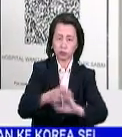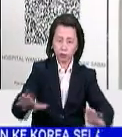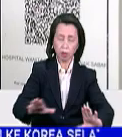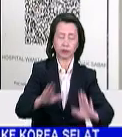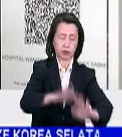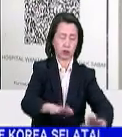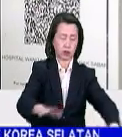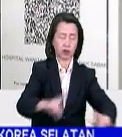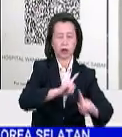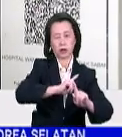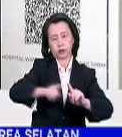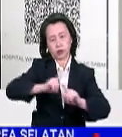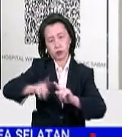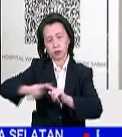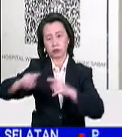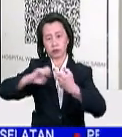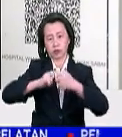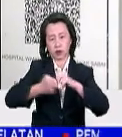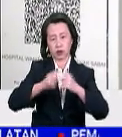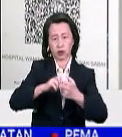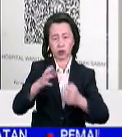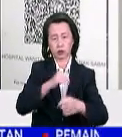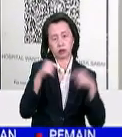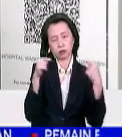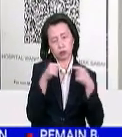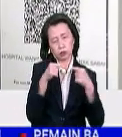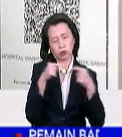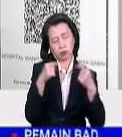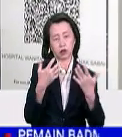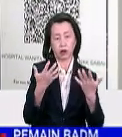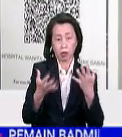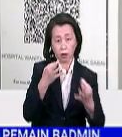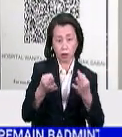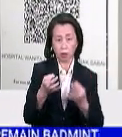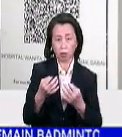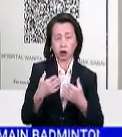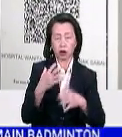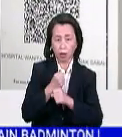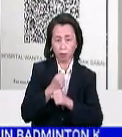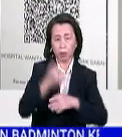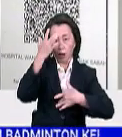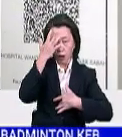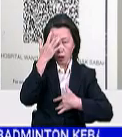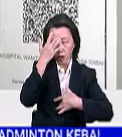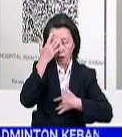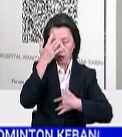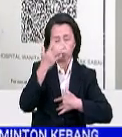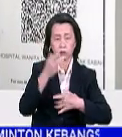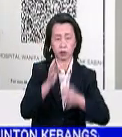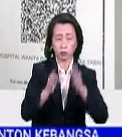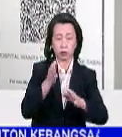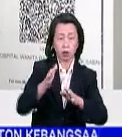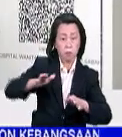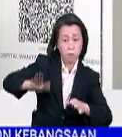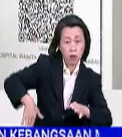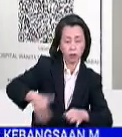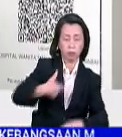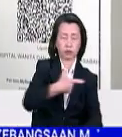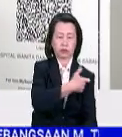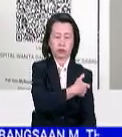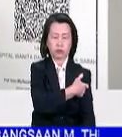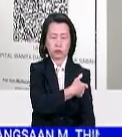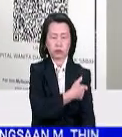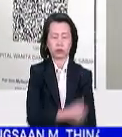kanak-kanak by pada pelbagai masalah dan sakit sekiranya terjangkit tetapi belum perfection ya Hai